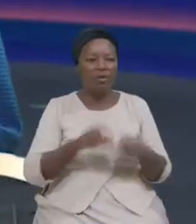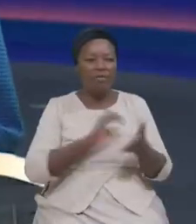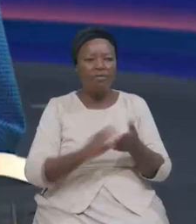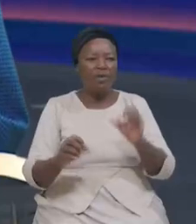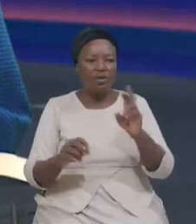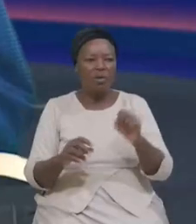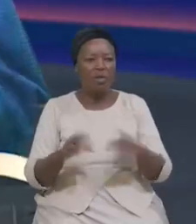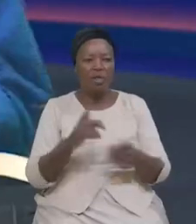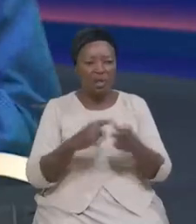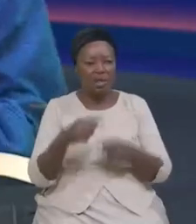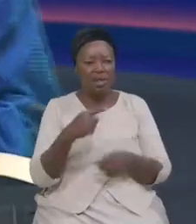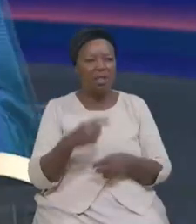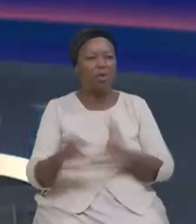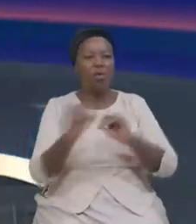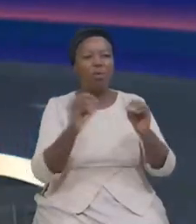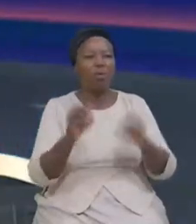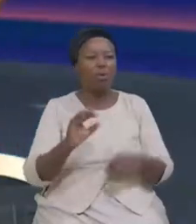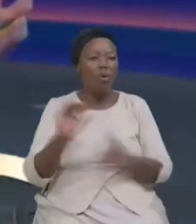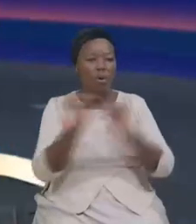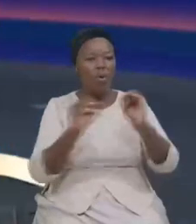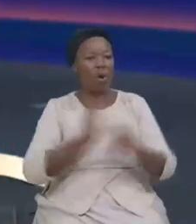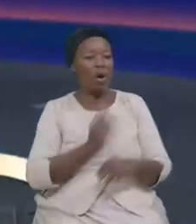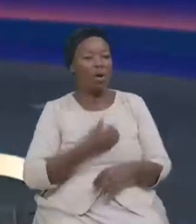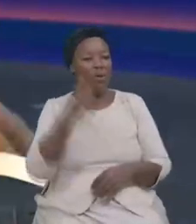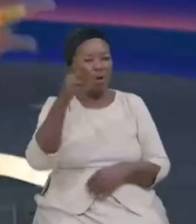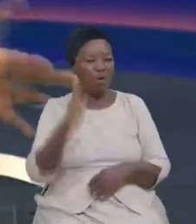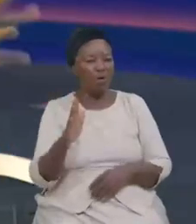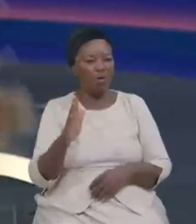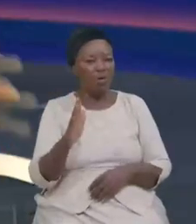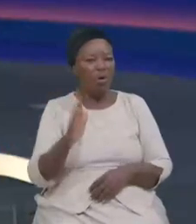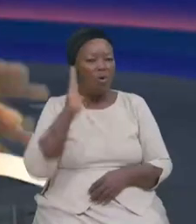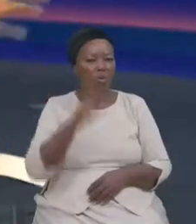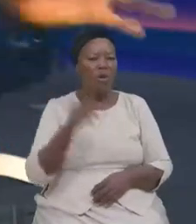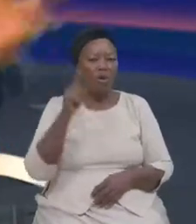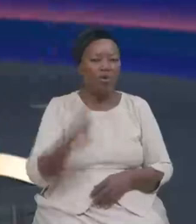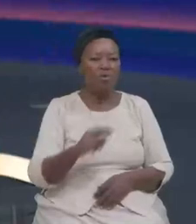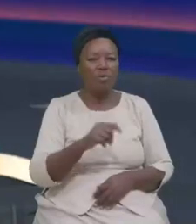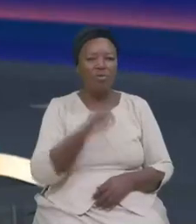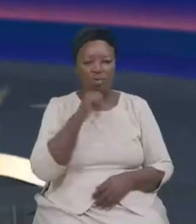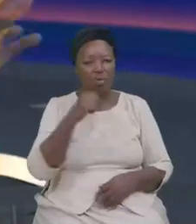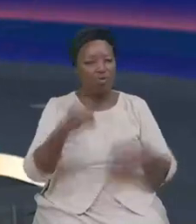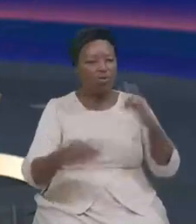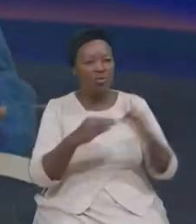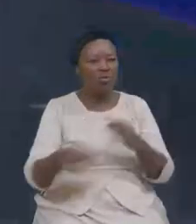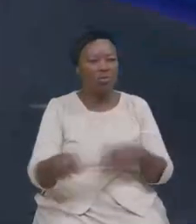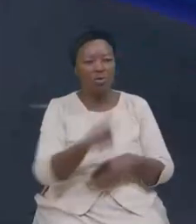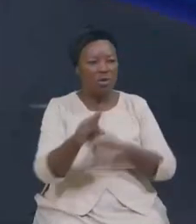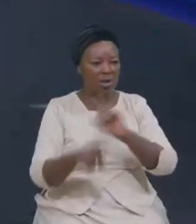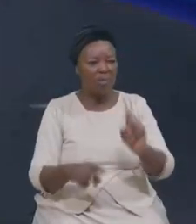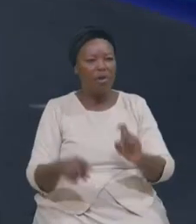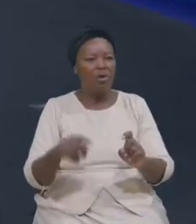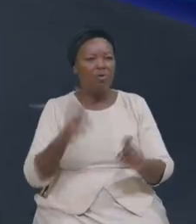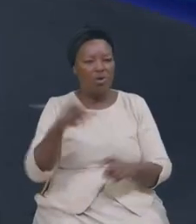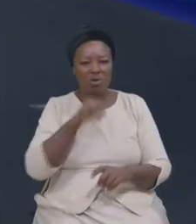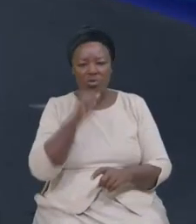« ô notre Dieu, n'exerceras-tu pas tes jugements sur eux? »